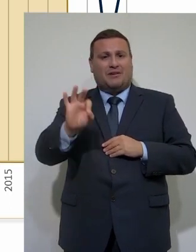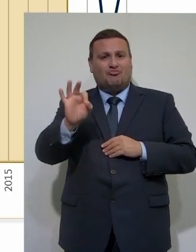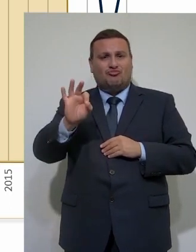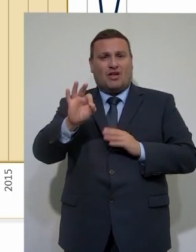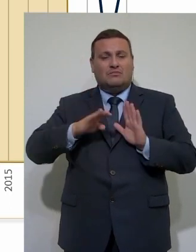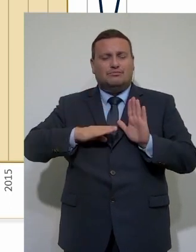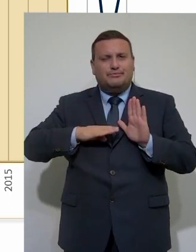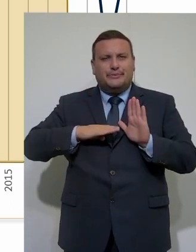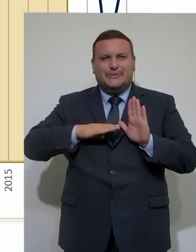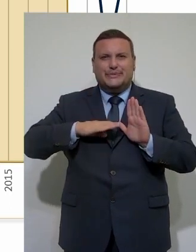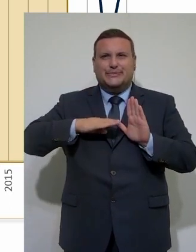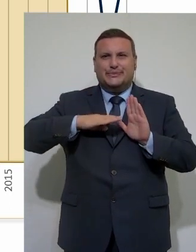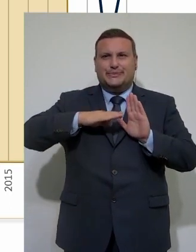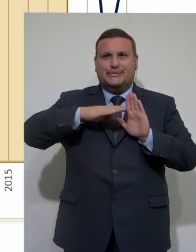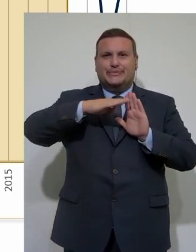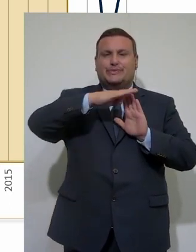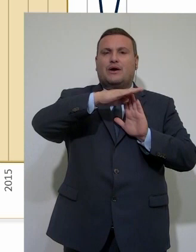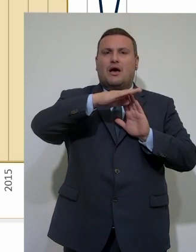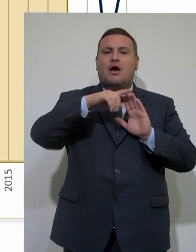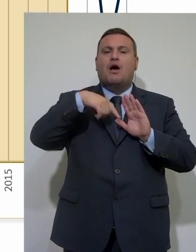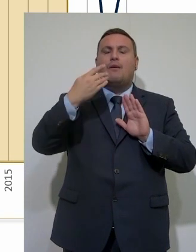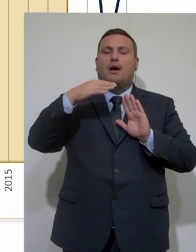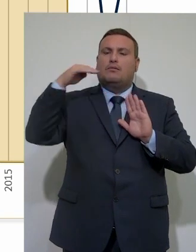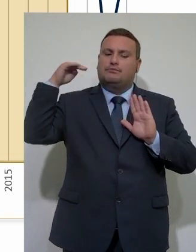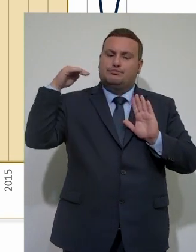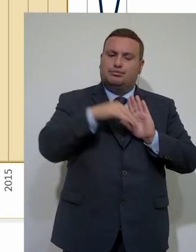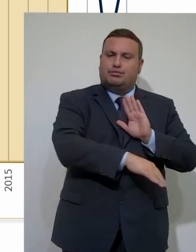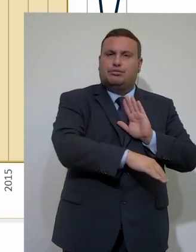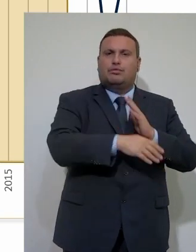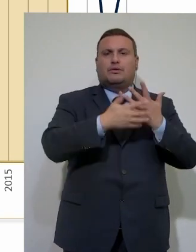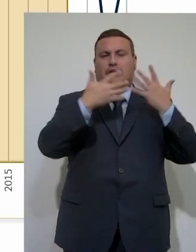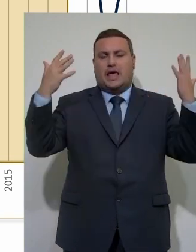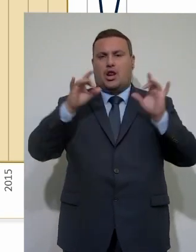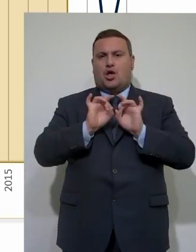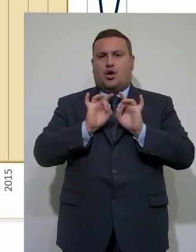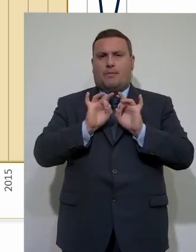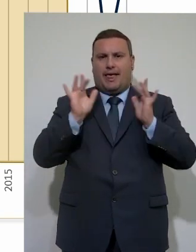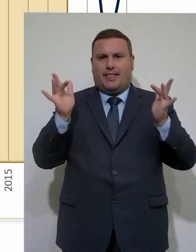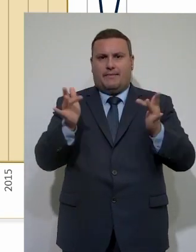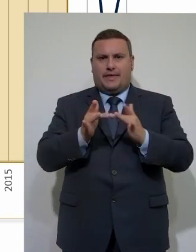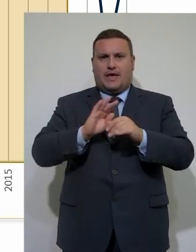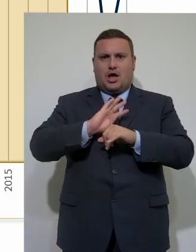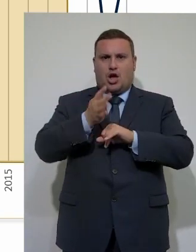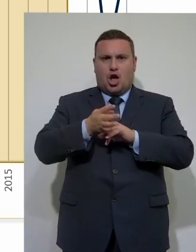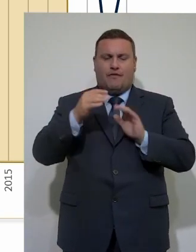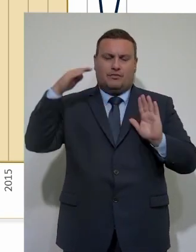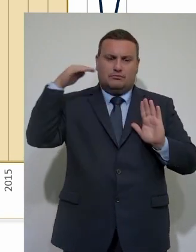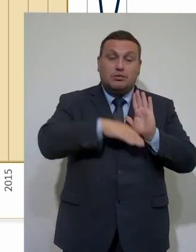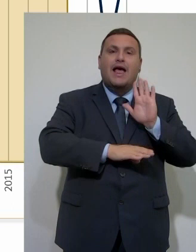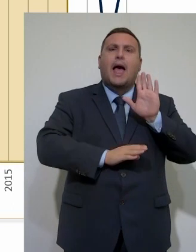surclassare, ovviamente nel post-Covid soprattutto, la quota degli italiani. Quindi oggi ogni 2